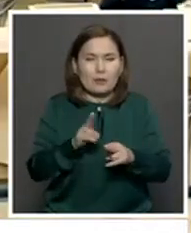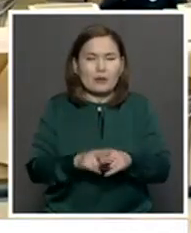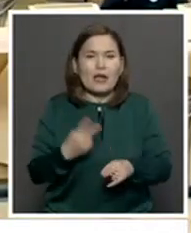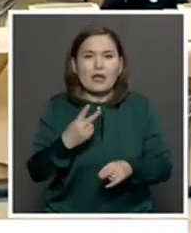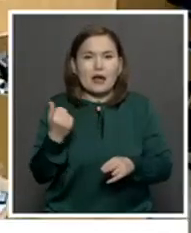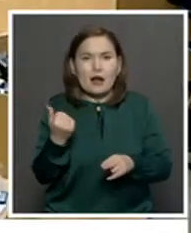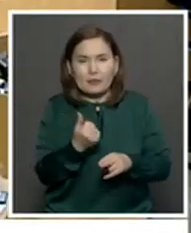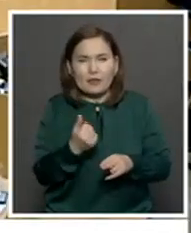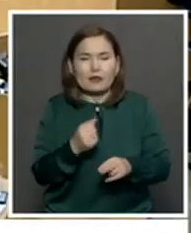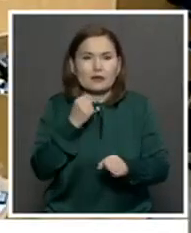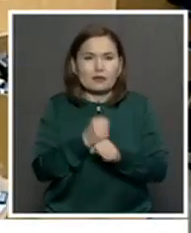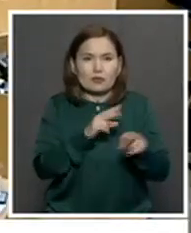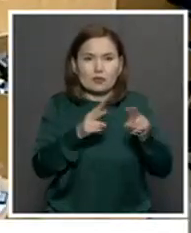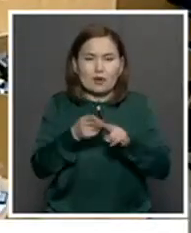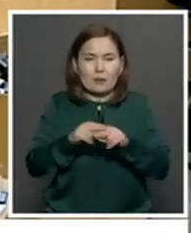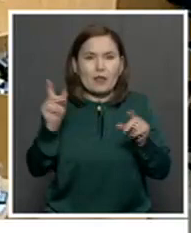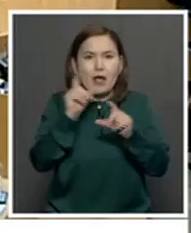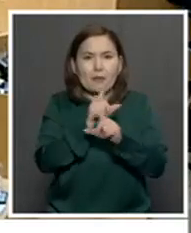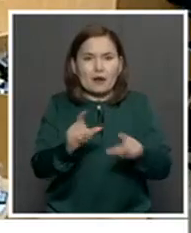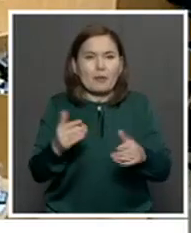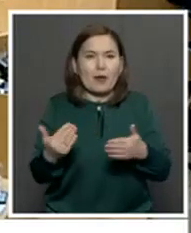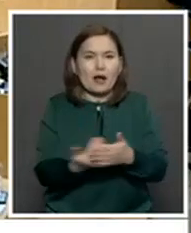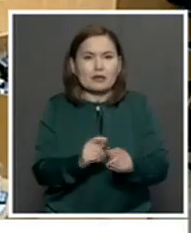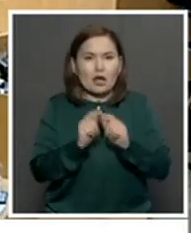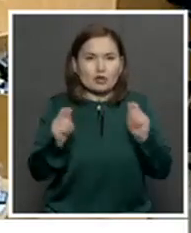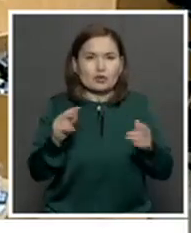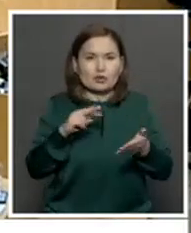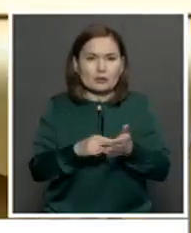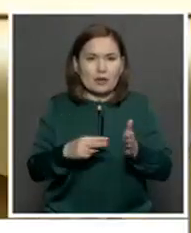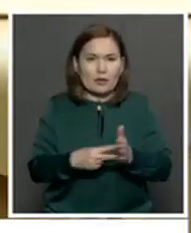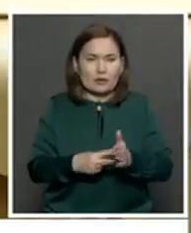сақталмақ. Шотландия билігі мектептерді қайта ашуды жоспарлап отыр.